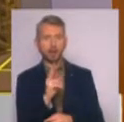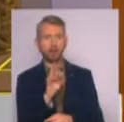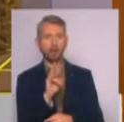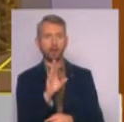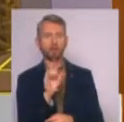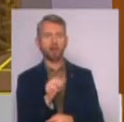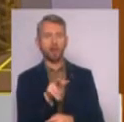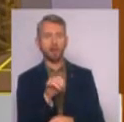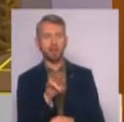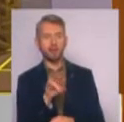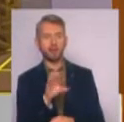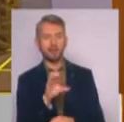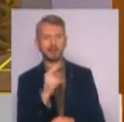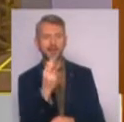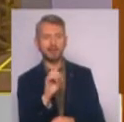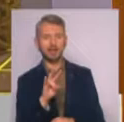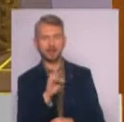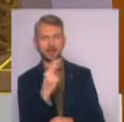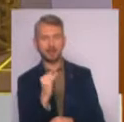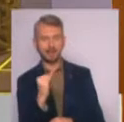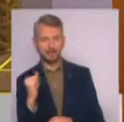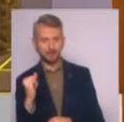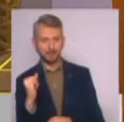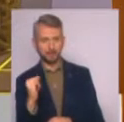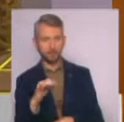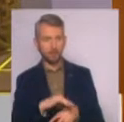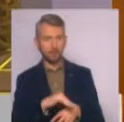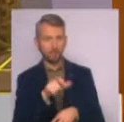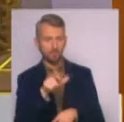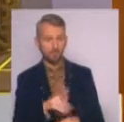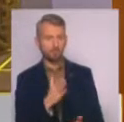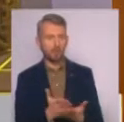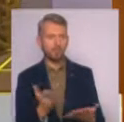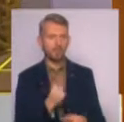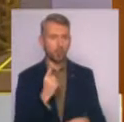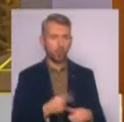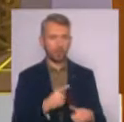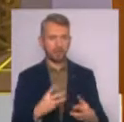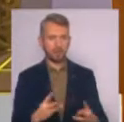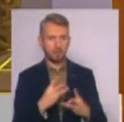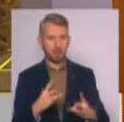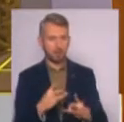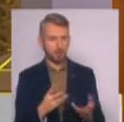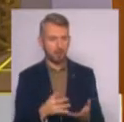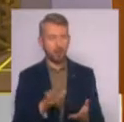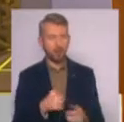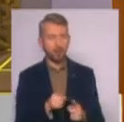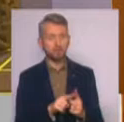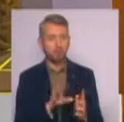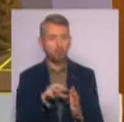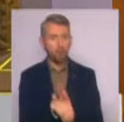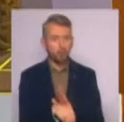в період реконвалесценції, тобто хворий мав якийсь гострий запальний процес, а потім це входить в